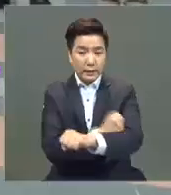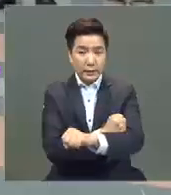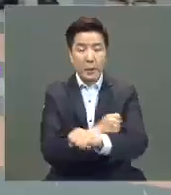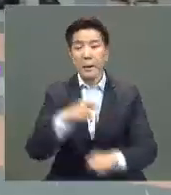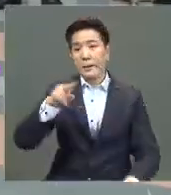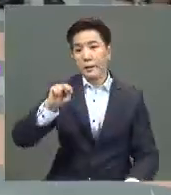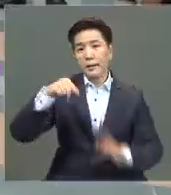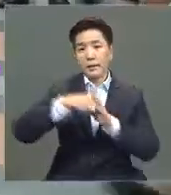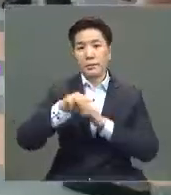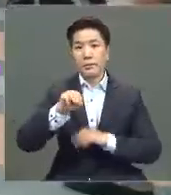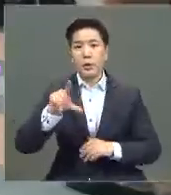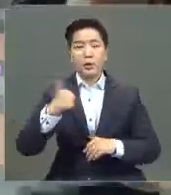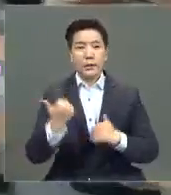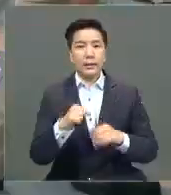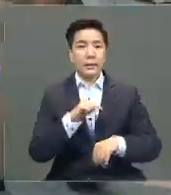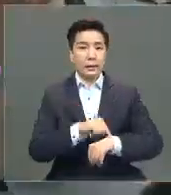ซึ่งวันนี้ก็ถือฤกษ์ดีค่ะ